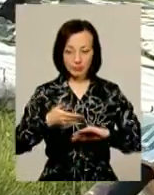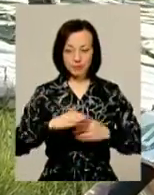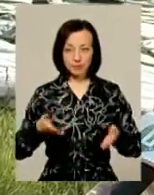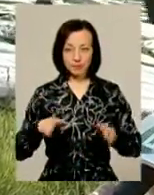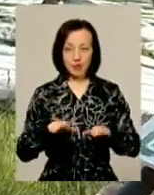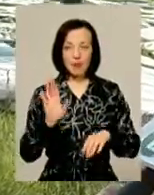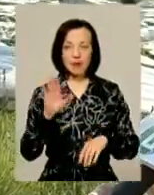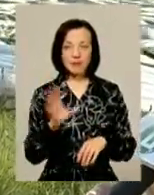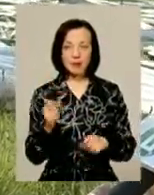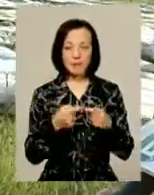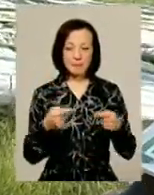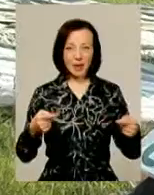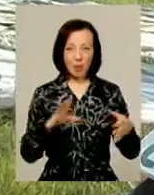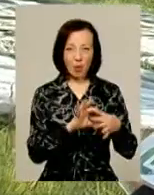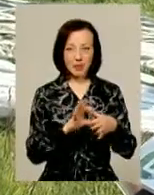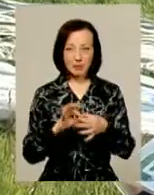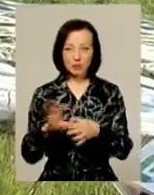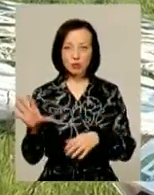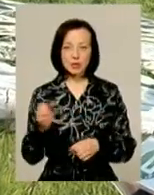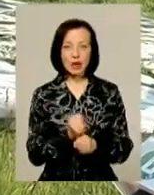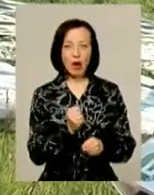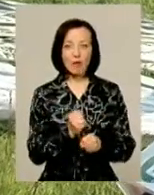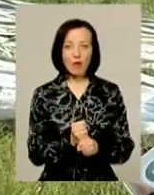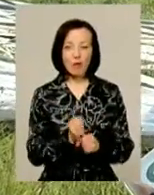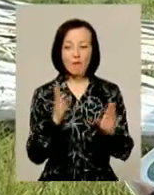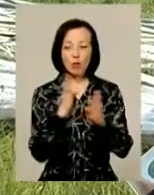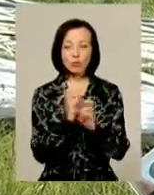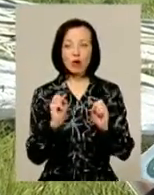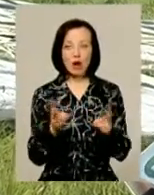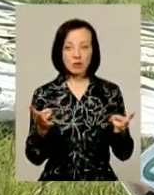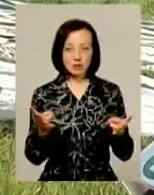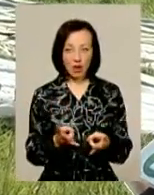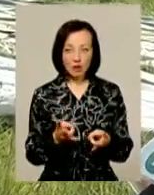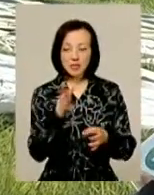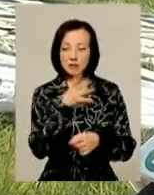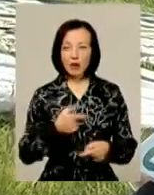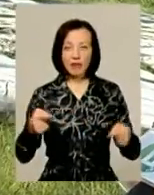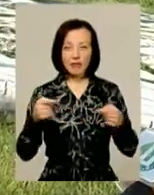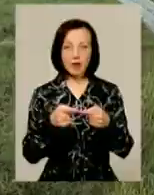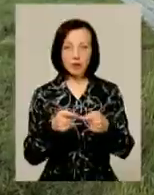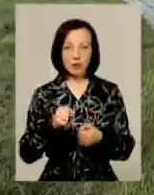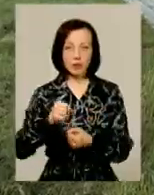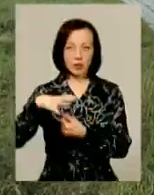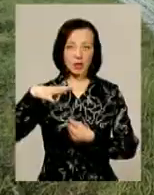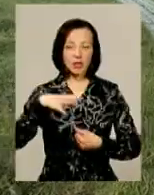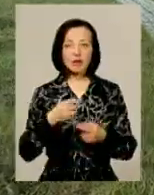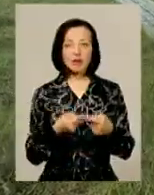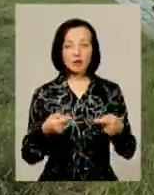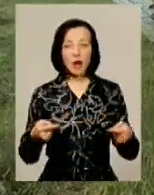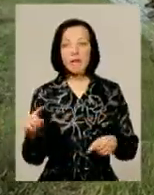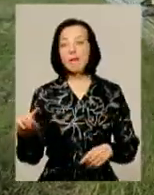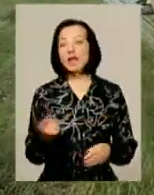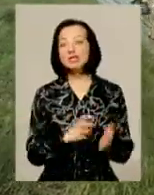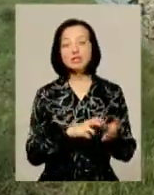там идет все приборы прицепляем, для того, чтобы все сработало в воздухе так, как оно надо. Произошло своевременное открытие и все остальное. До перших